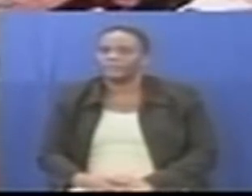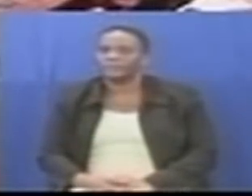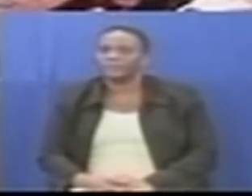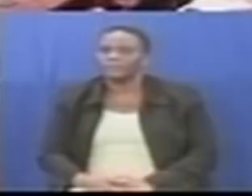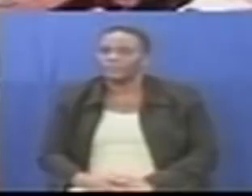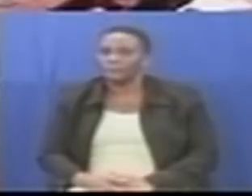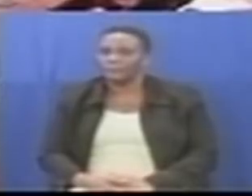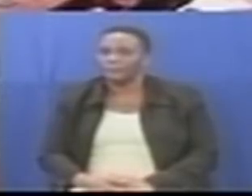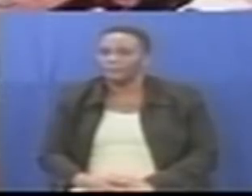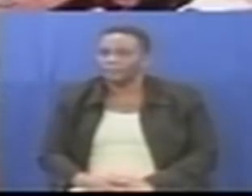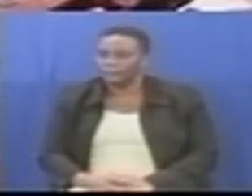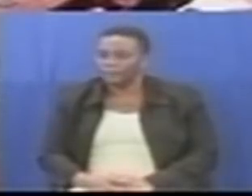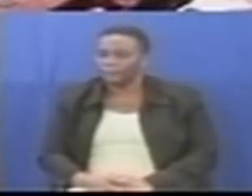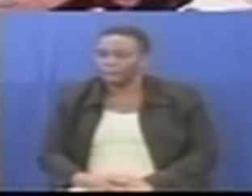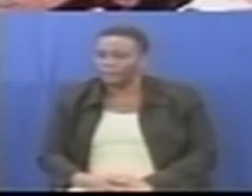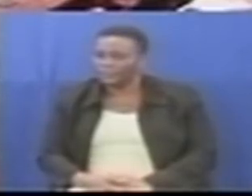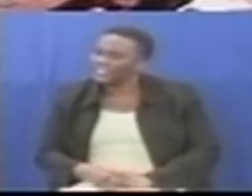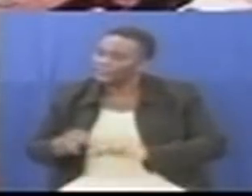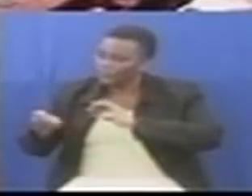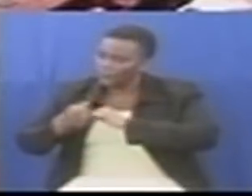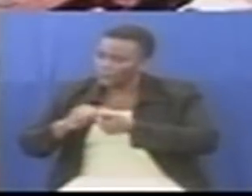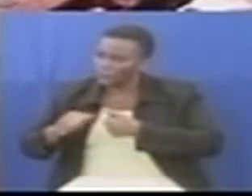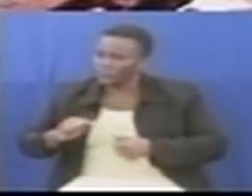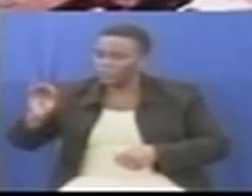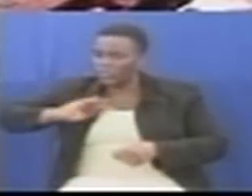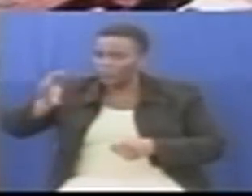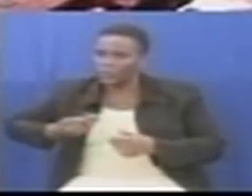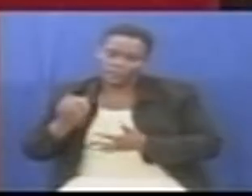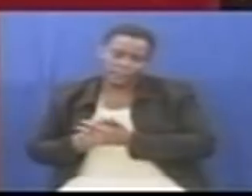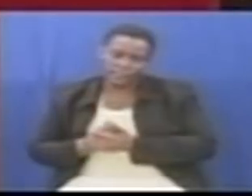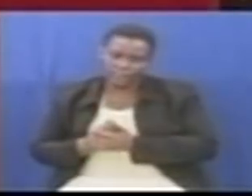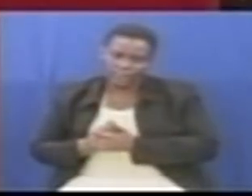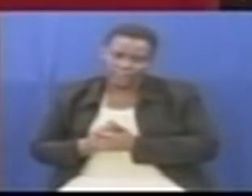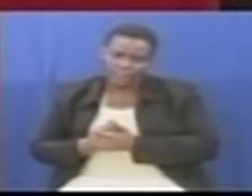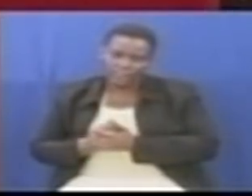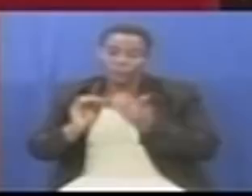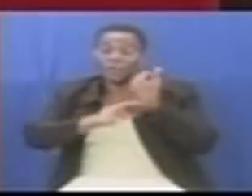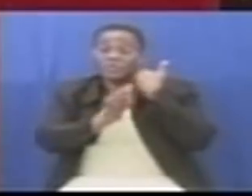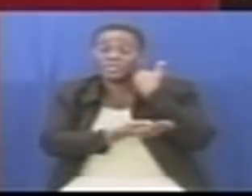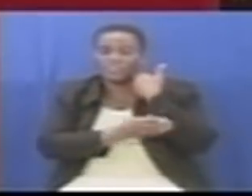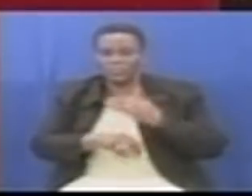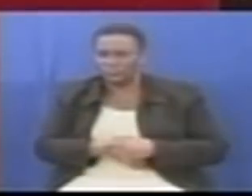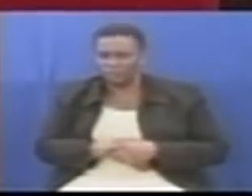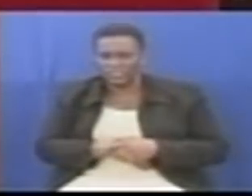wanawake wajawazito waliojifungua kushare vitanda lipo pia kwenye hospitali yangu ya wilaya ya Meru, na